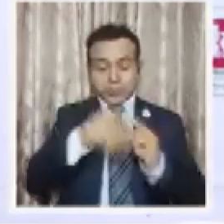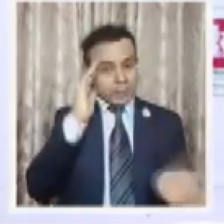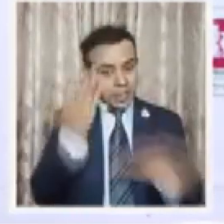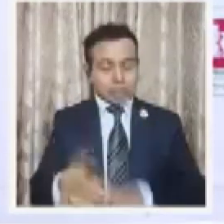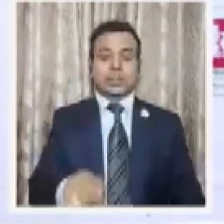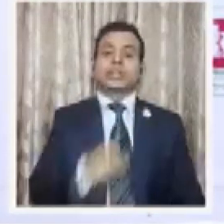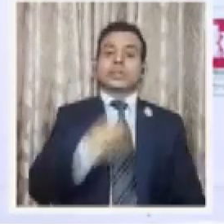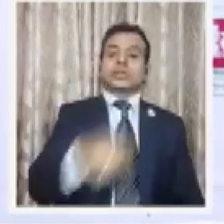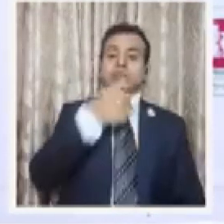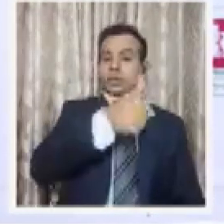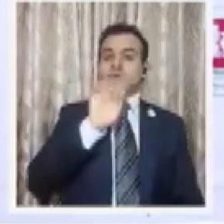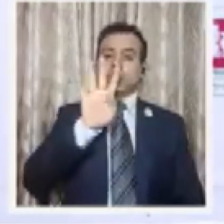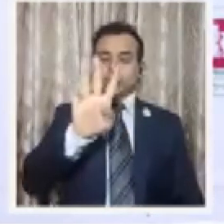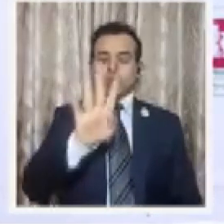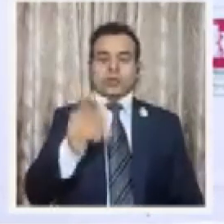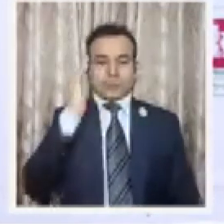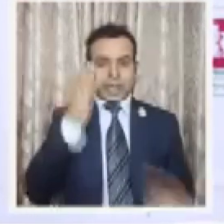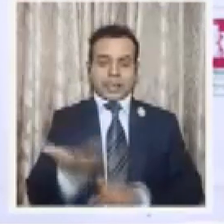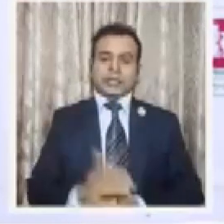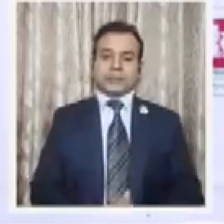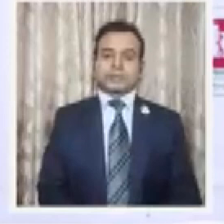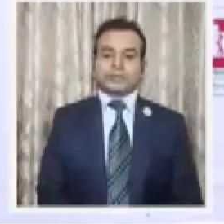3.77% এবং ময়মনসিংহ 64 জন